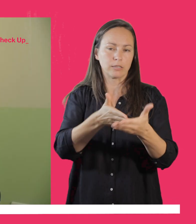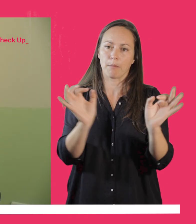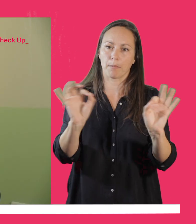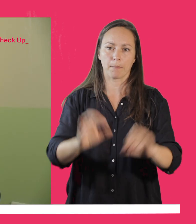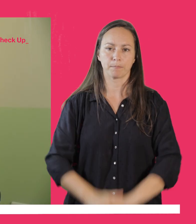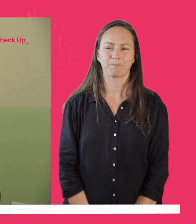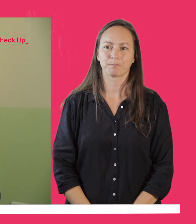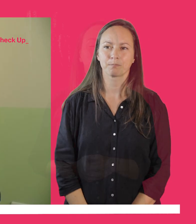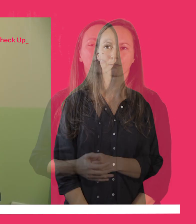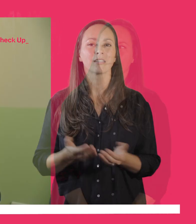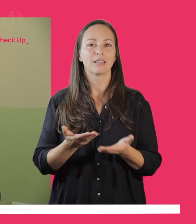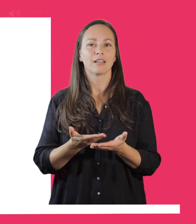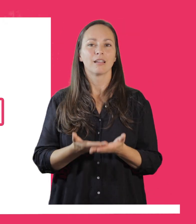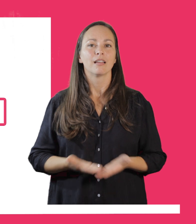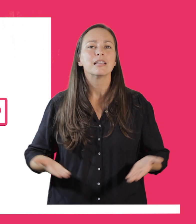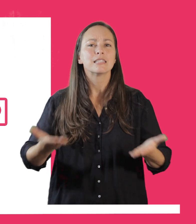diabète, il n'y a pas de handicap.